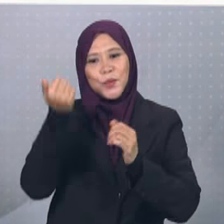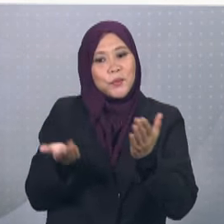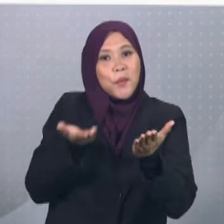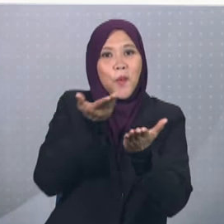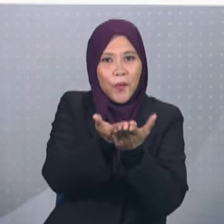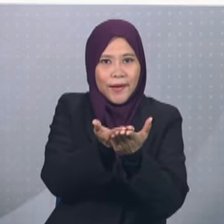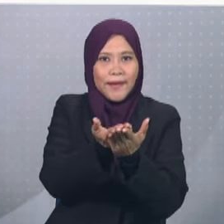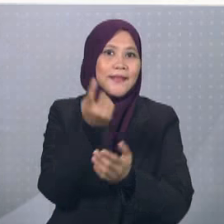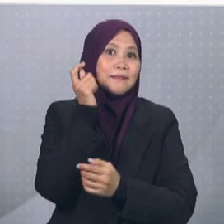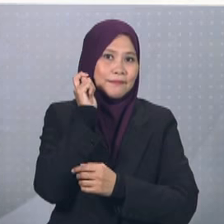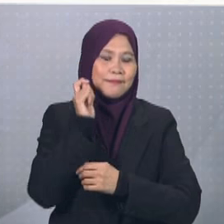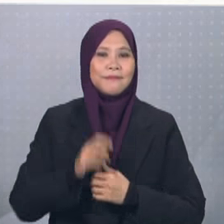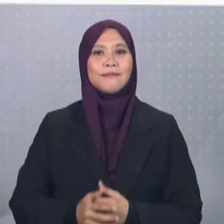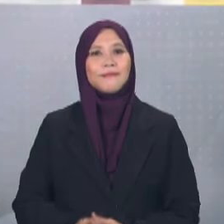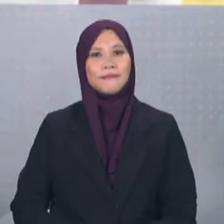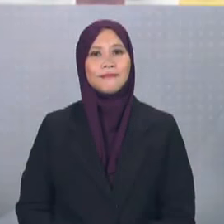permohonan berkenaan.